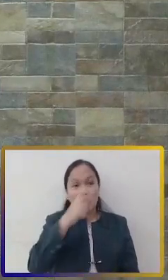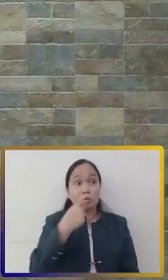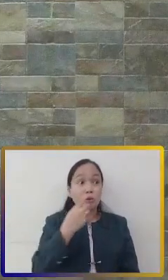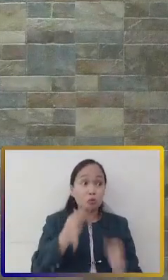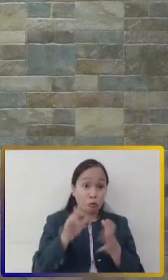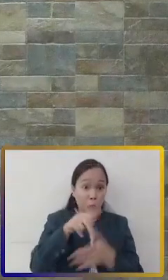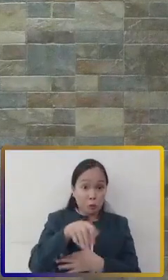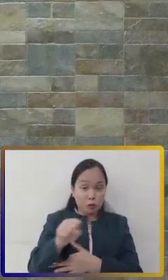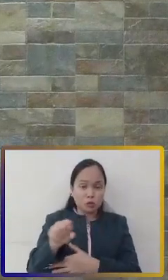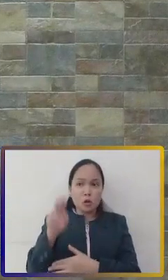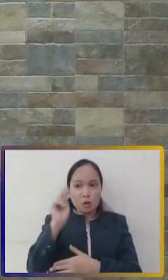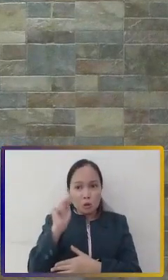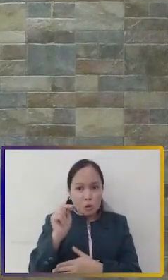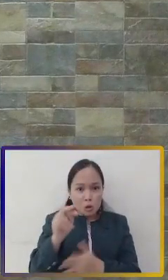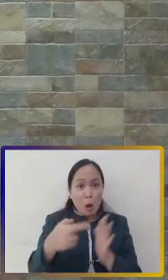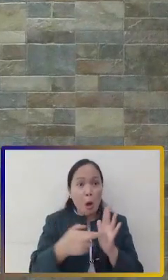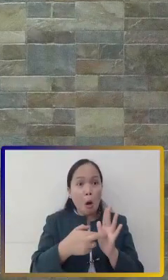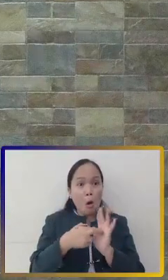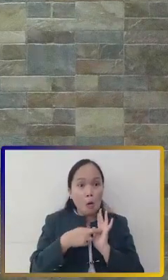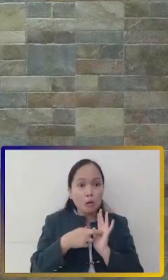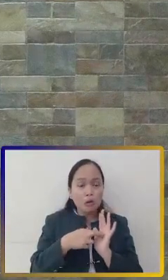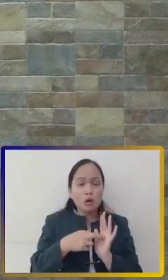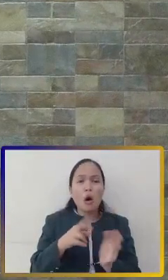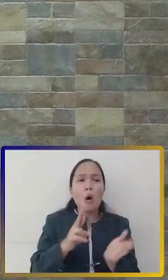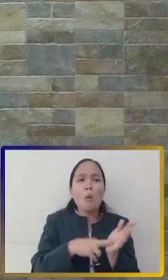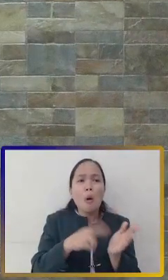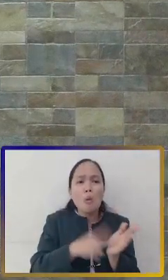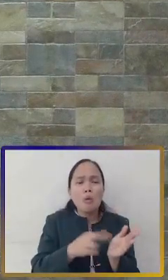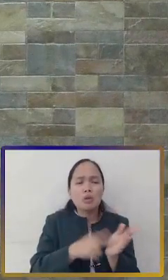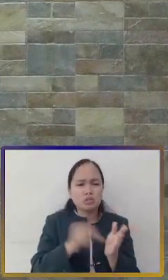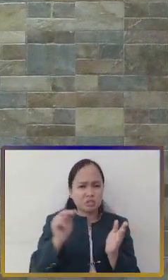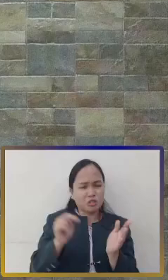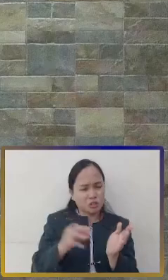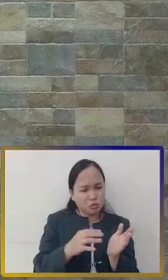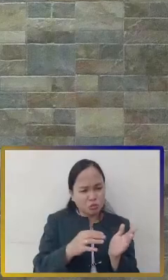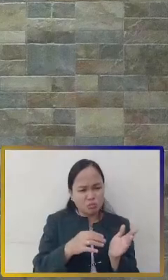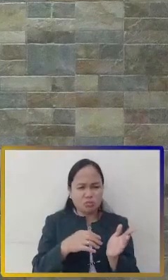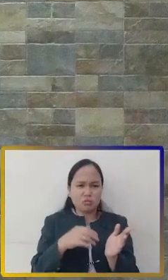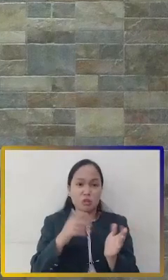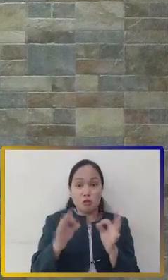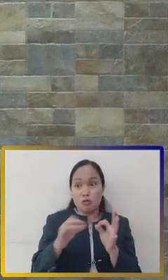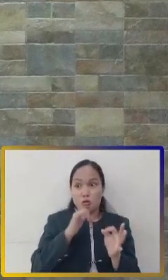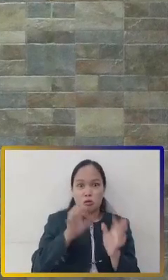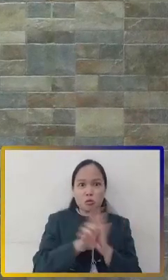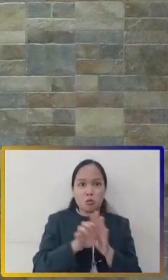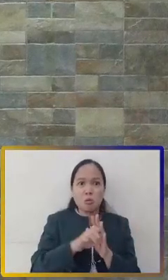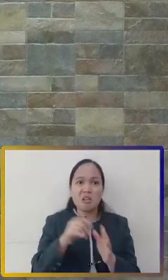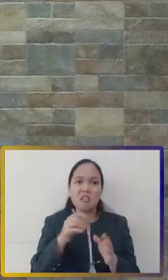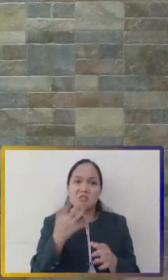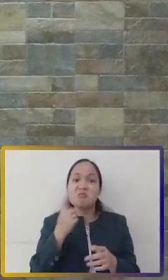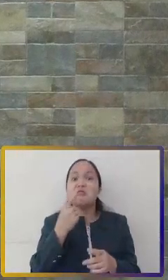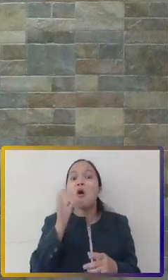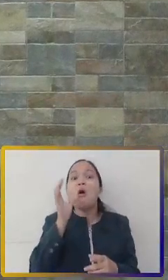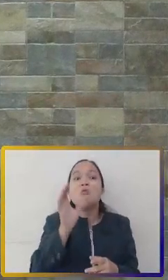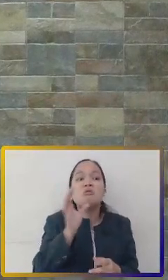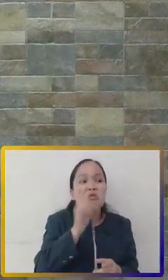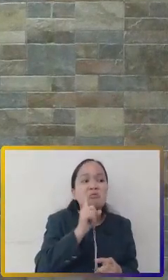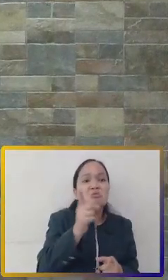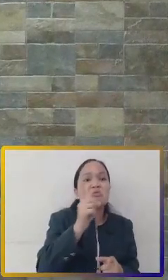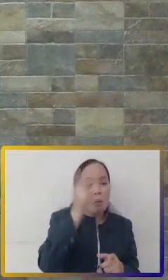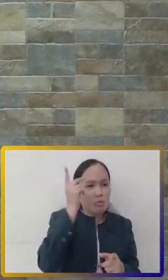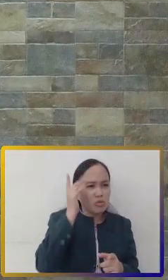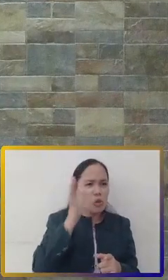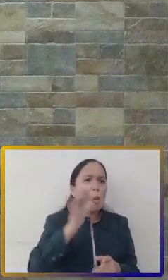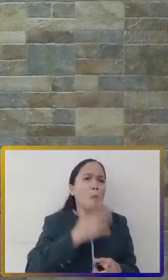school, nire-require yan sa weekly accomplishment report form eh. Eh kasi kapag ka hindi ganito, mamaya, sumbong ka na naman kay pastor. Alam mo yung area leader